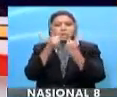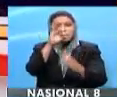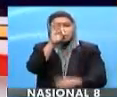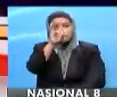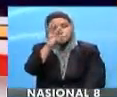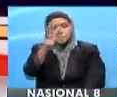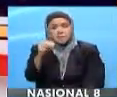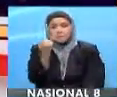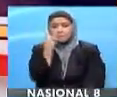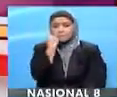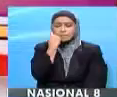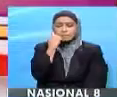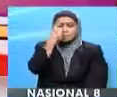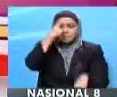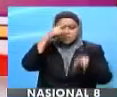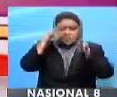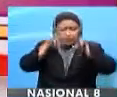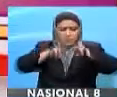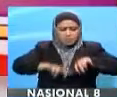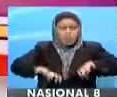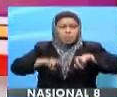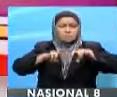baru-baru ini dikaji